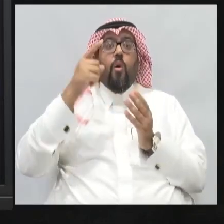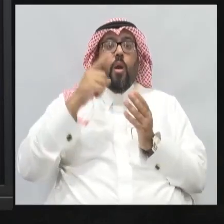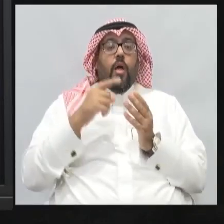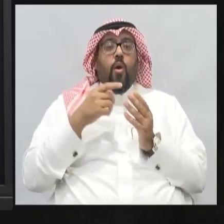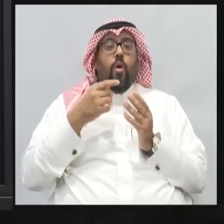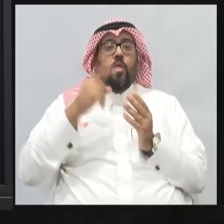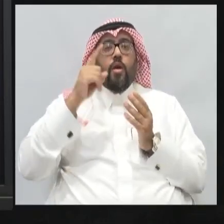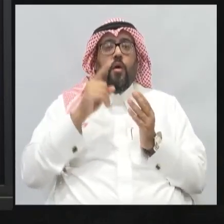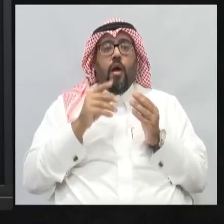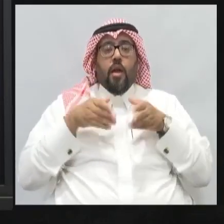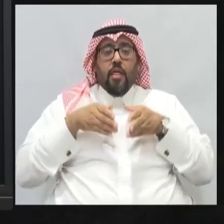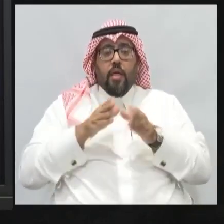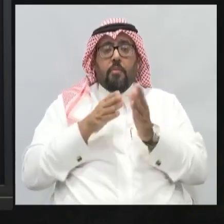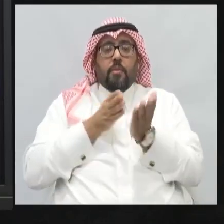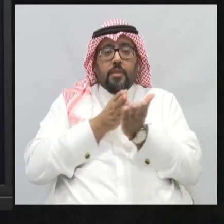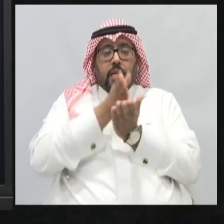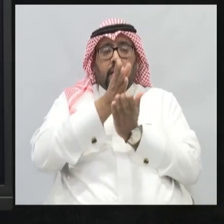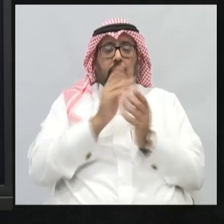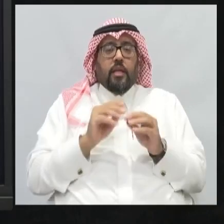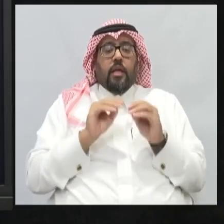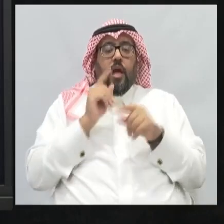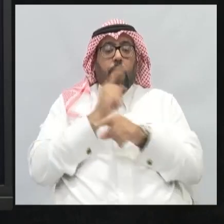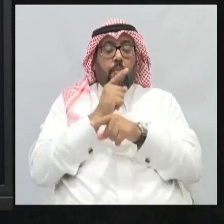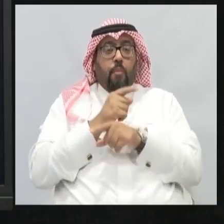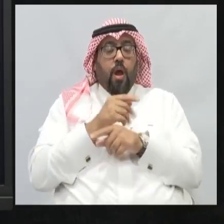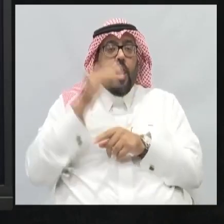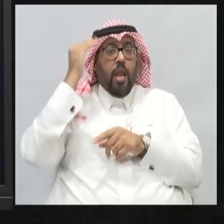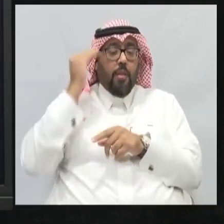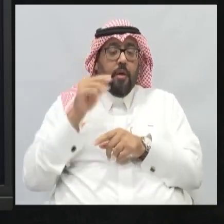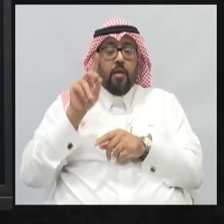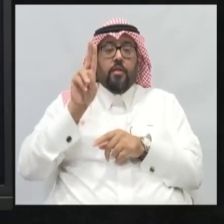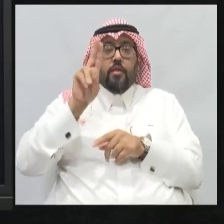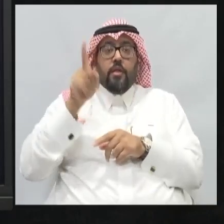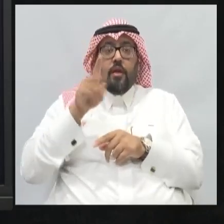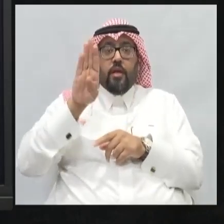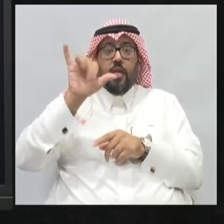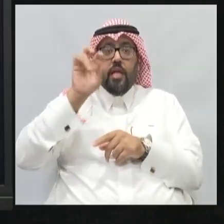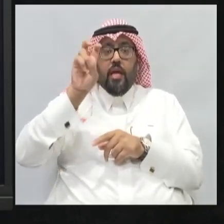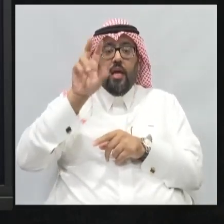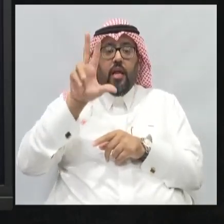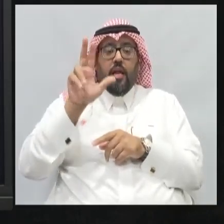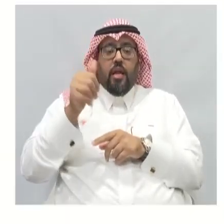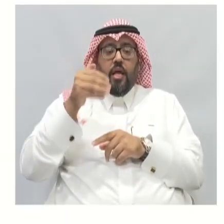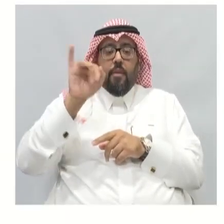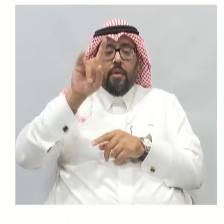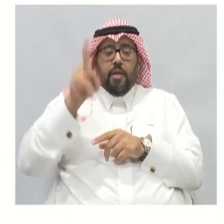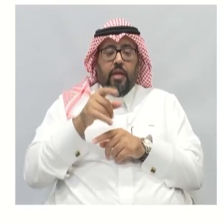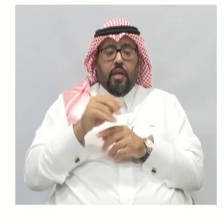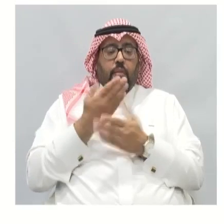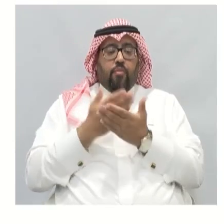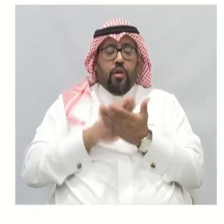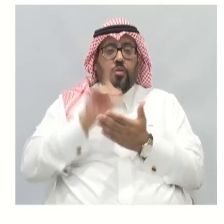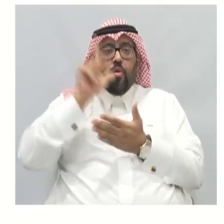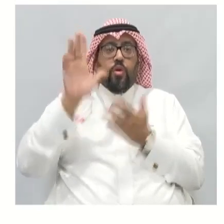المسارات في ماده الاجتماعيات معكم المعلمه تركيا الاحمري ولغه الاشاره الاستاذ عبد السلام